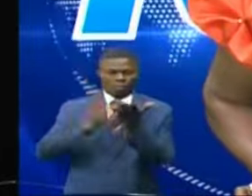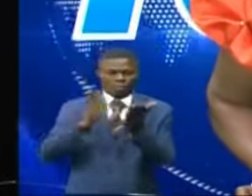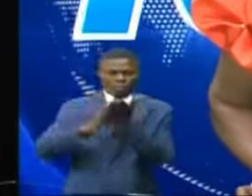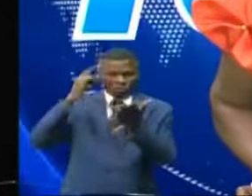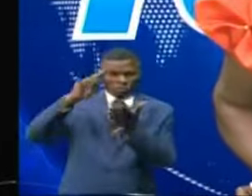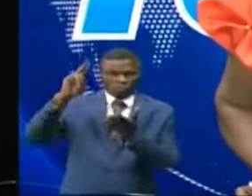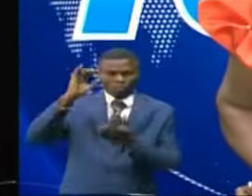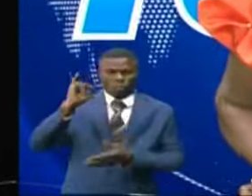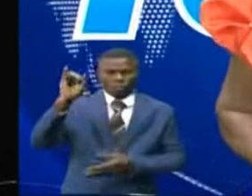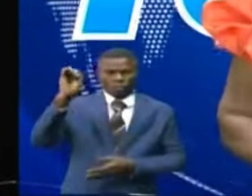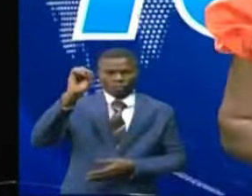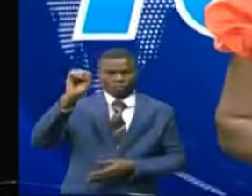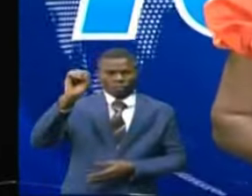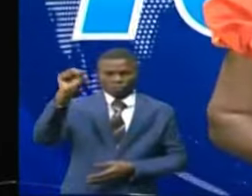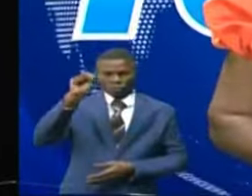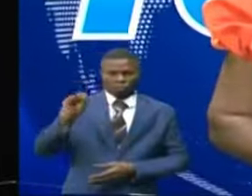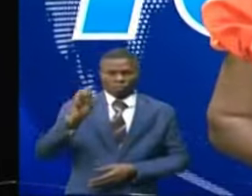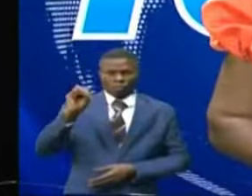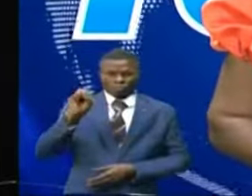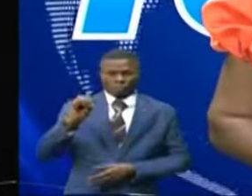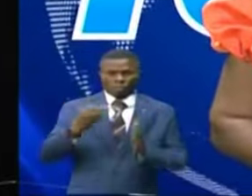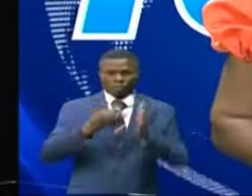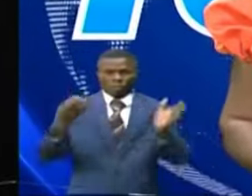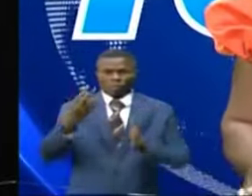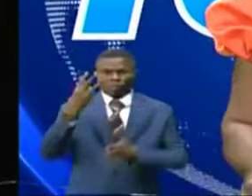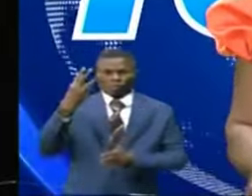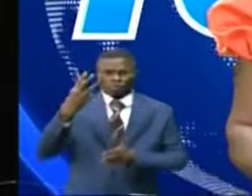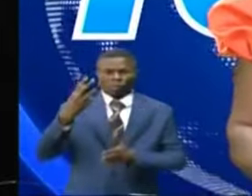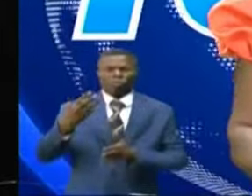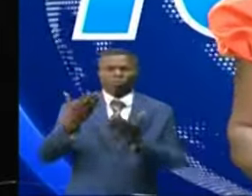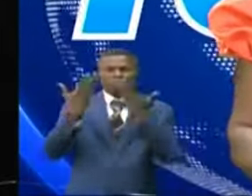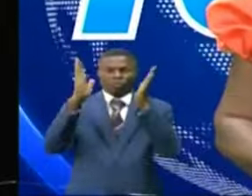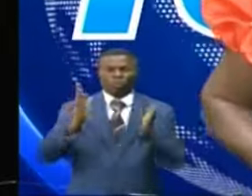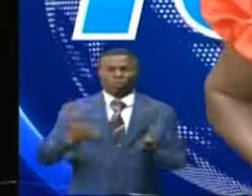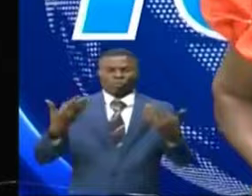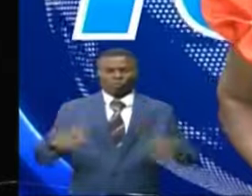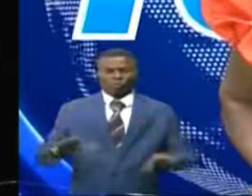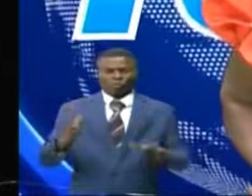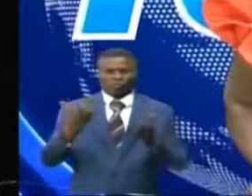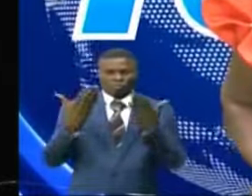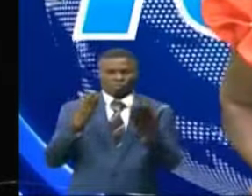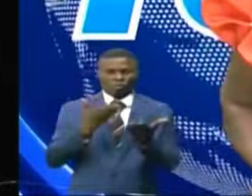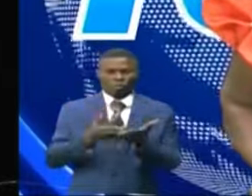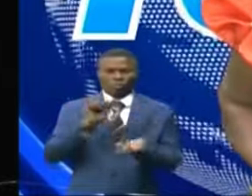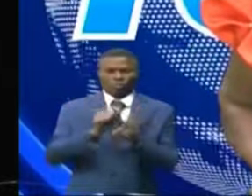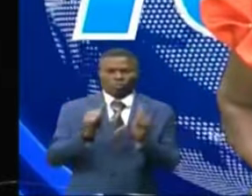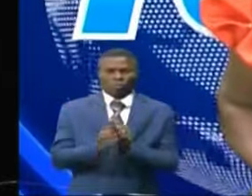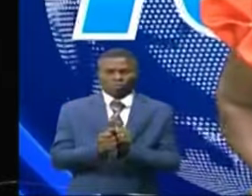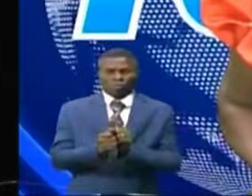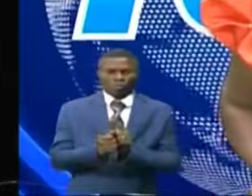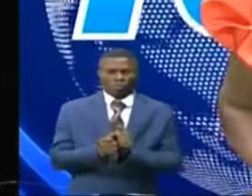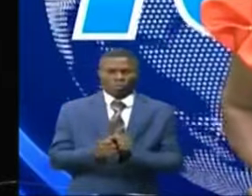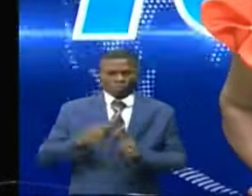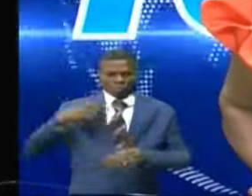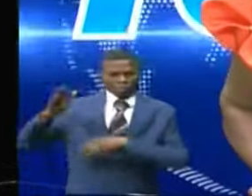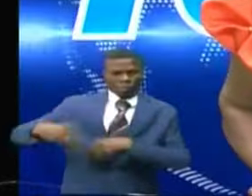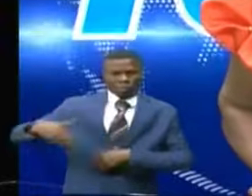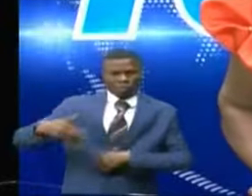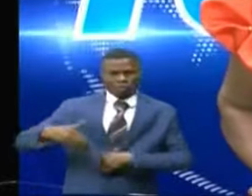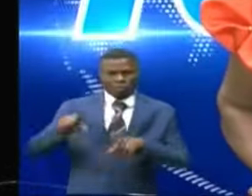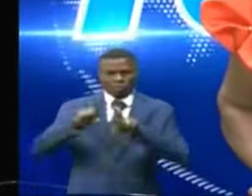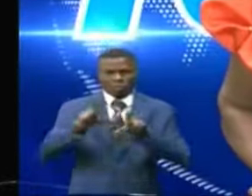et métiers vient de verser 83 lauréats sur le marché d'emploi dans le domaine de la mode, management